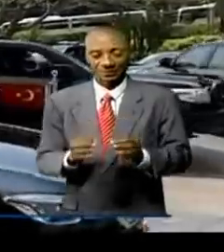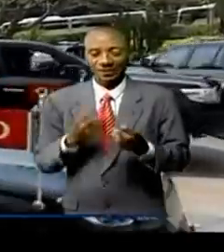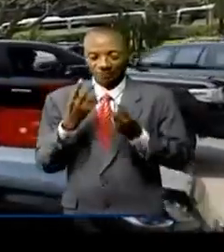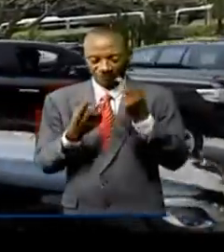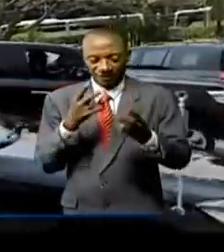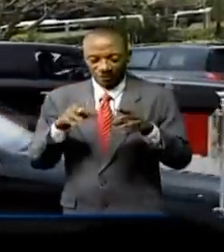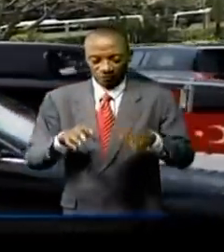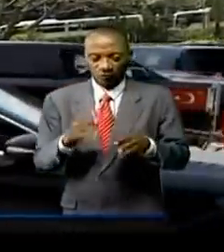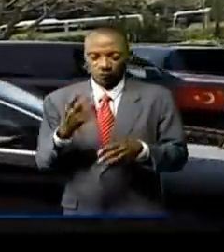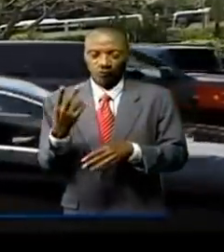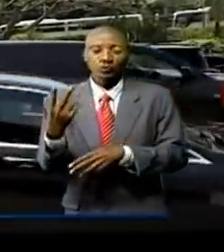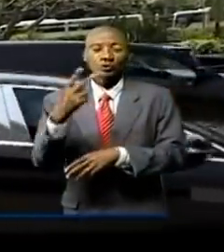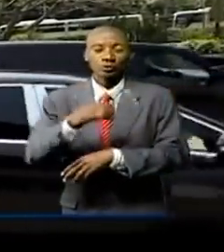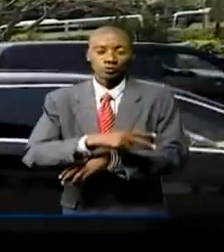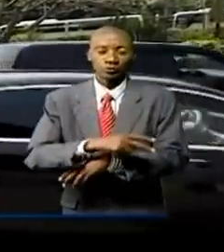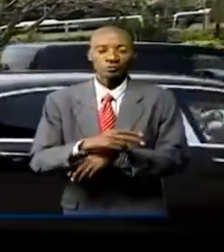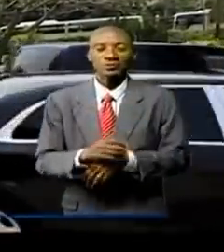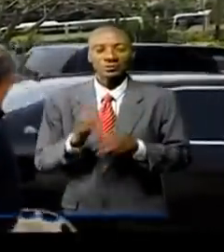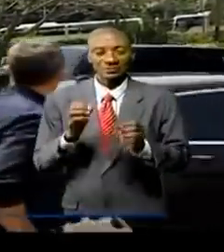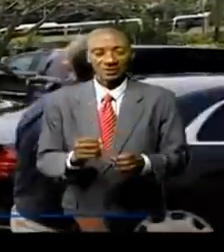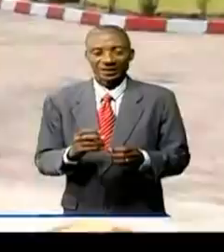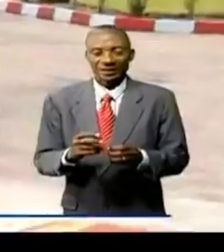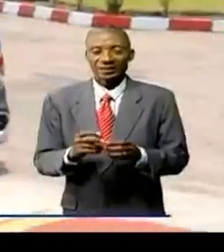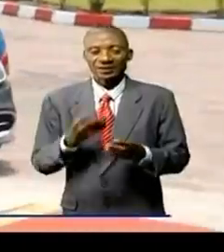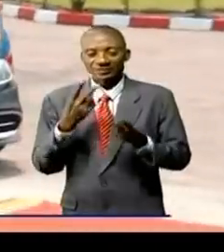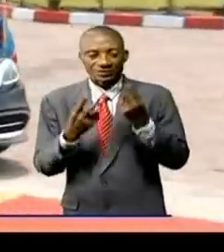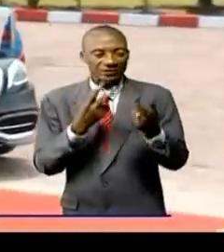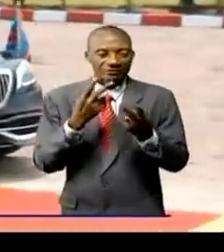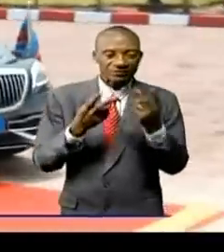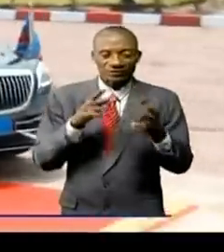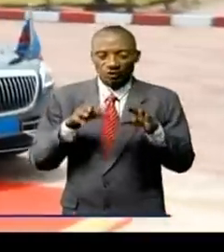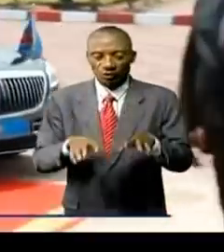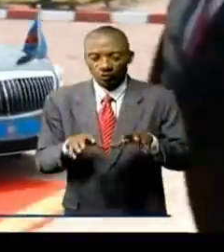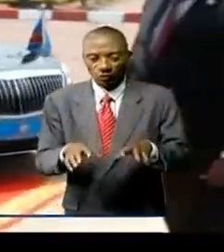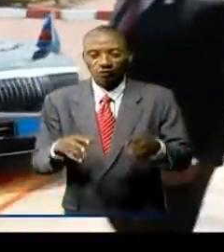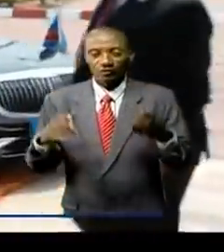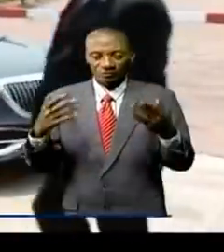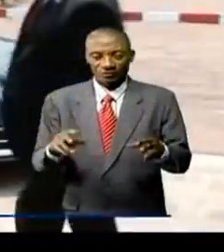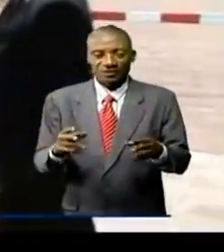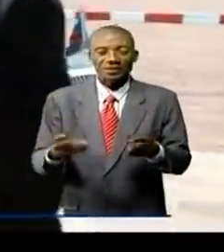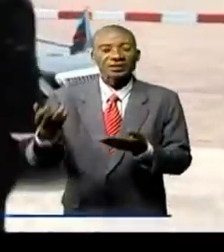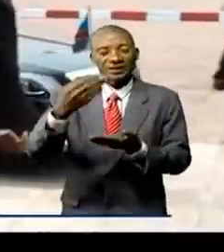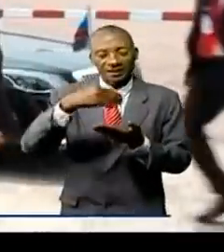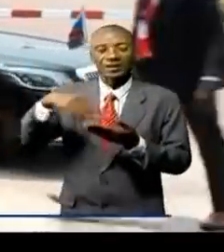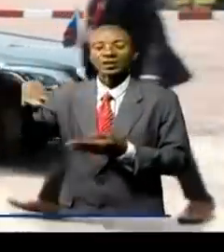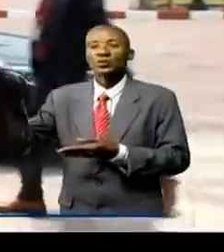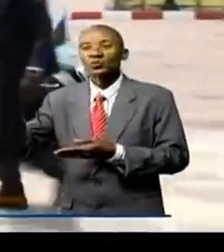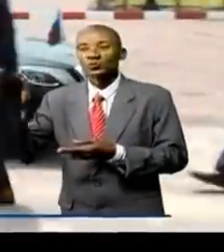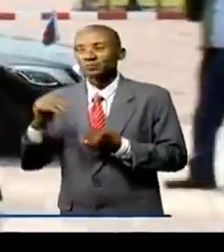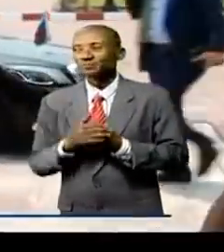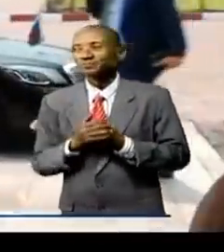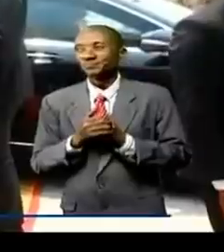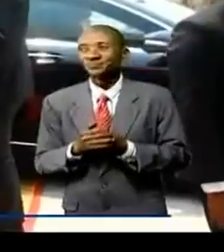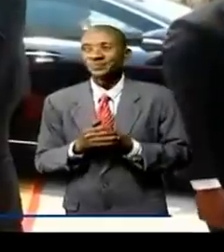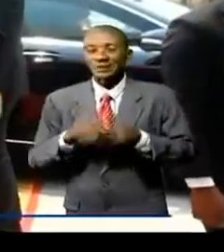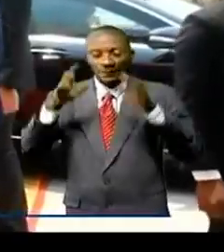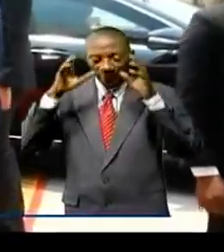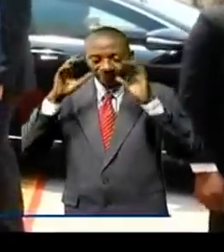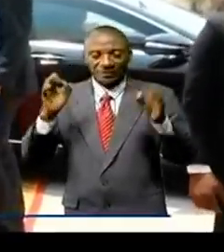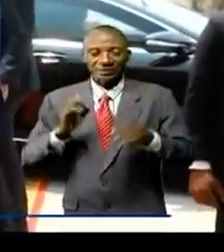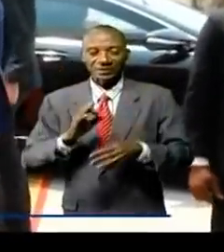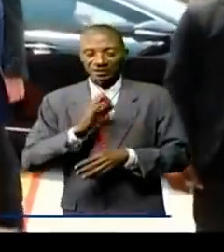février en milieu de journée. Le président de la République démocratique du Congo, Félix-Antoine Tshisekedi Tshilombo,